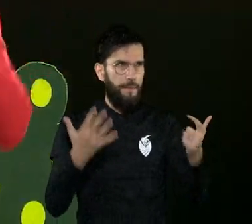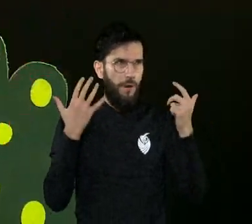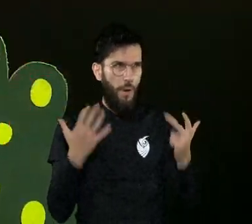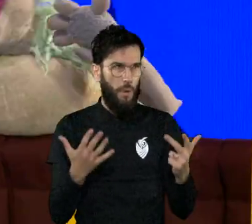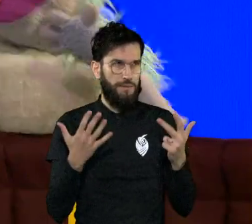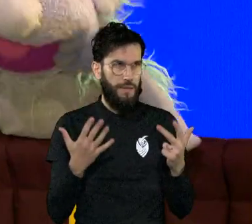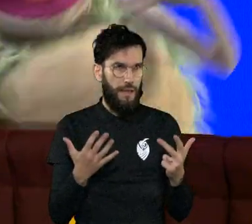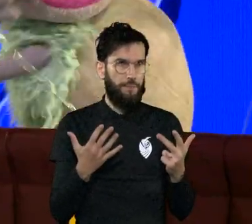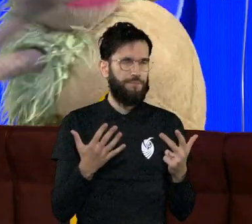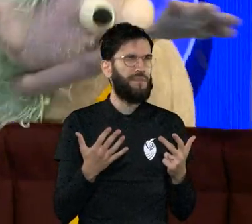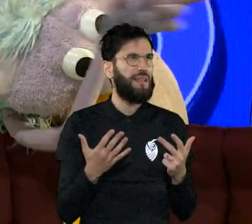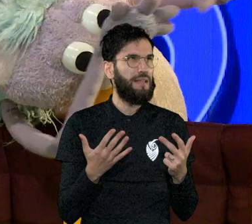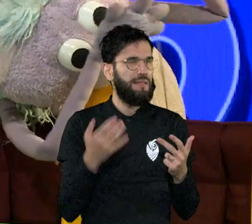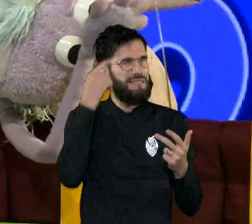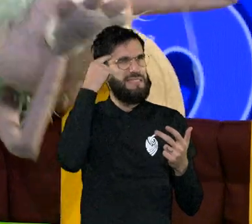7, 8,